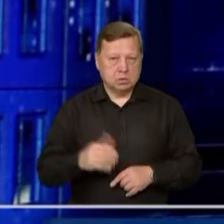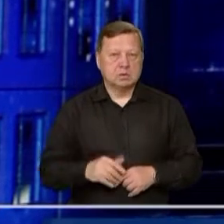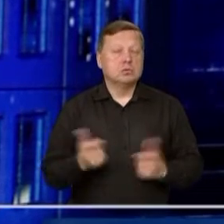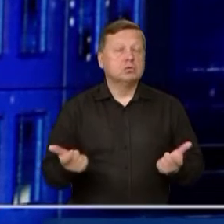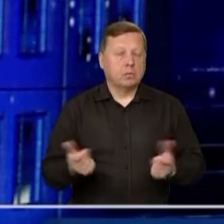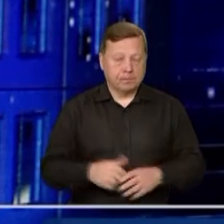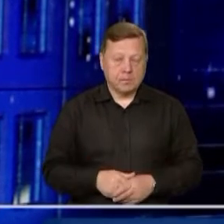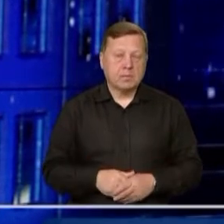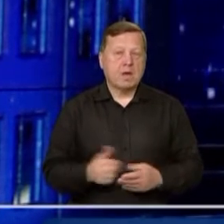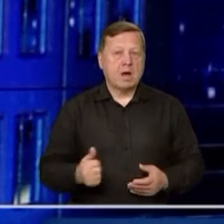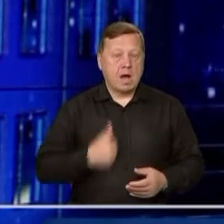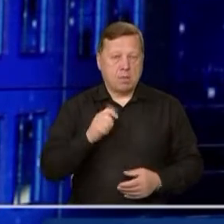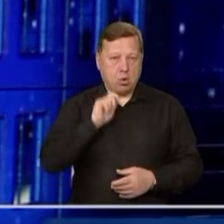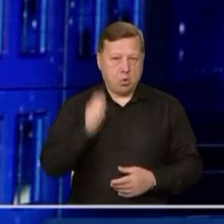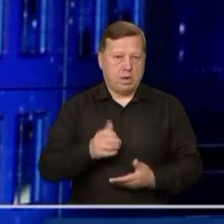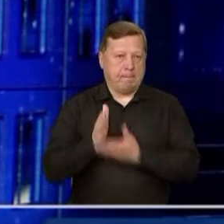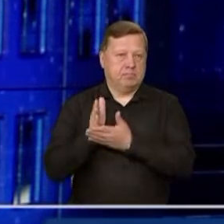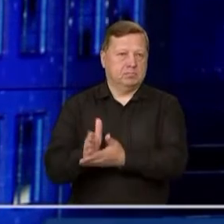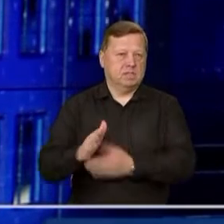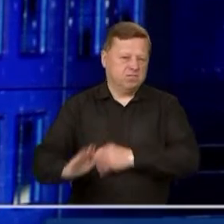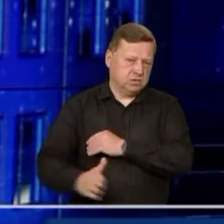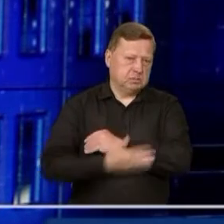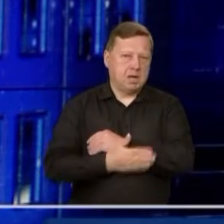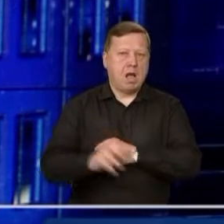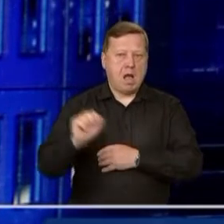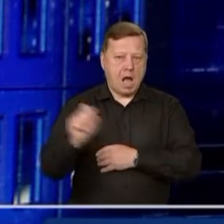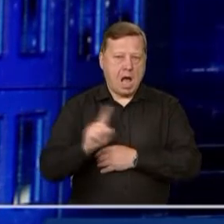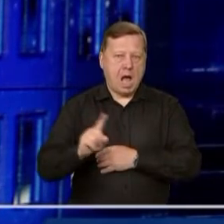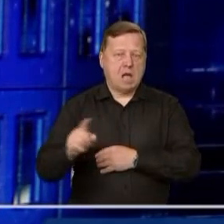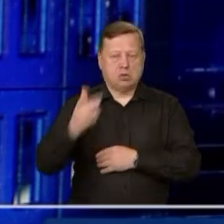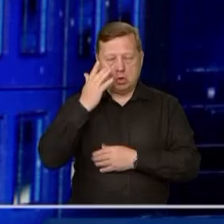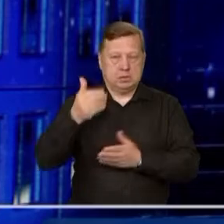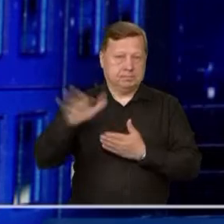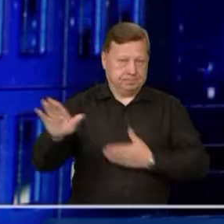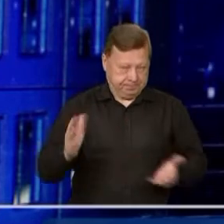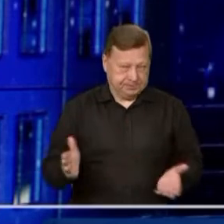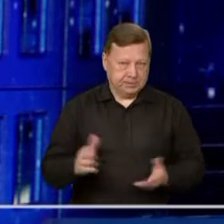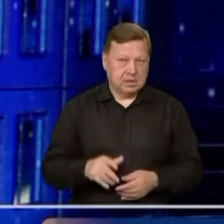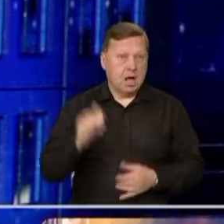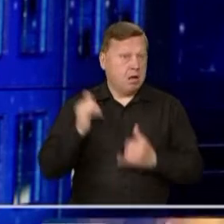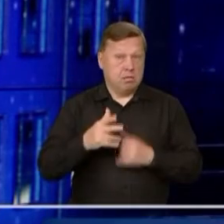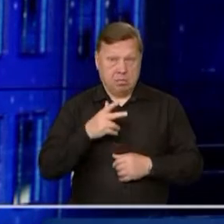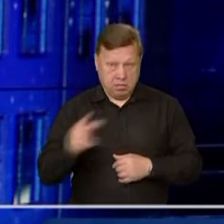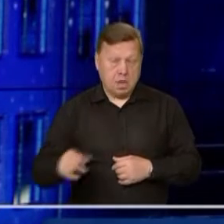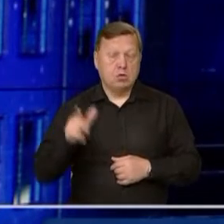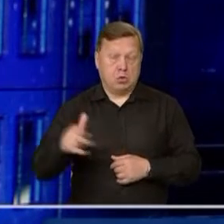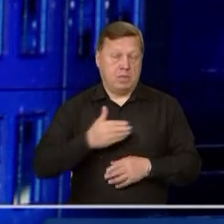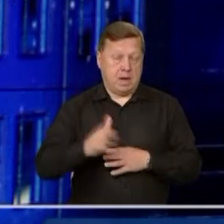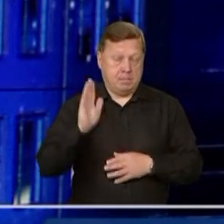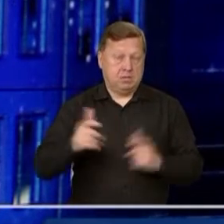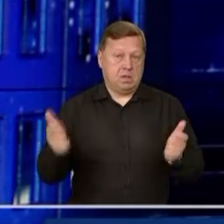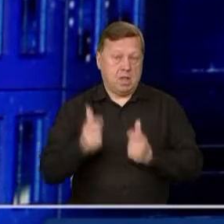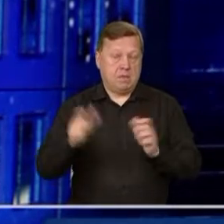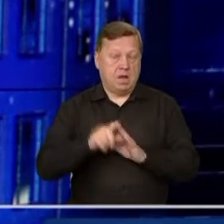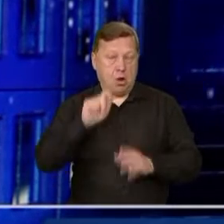Polaków, jest to, aby Ukrainę wspierać do momentu, aż Rosja po prostu sobie nie pójdzie. Bo w innym wypadku Rosja będzie stanowiła zagrożenie zarówno dla Ukrainy, jak i